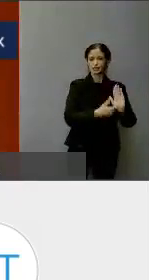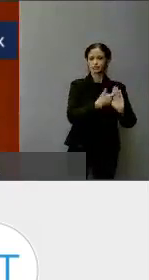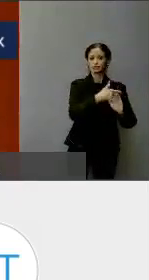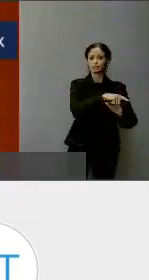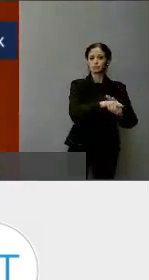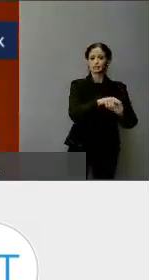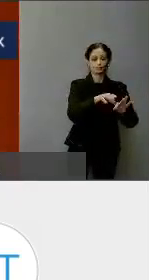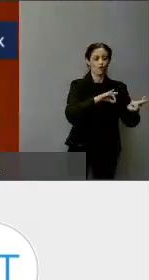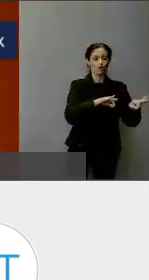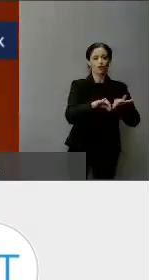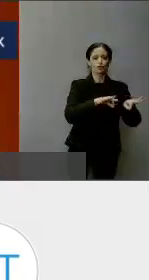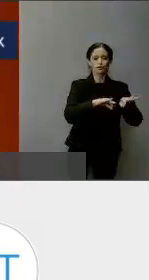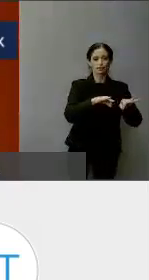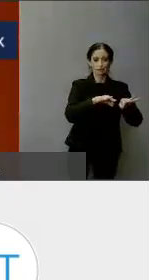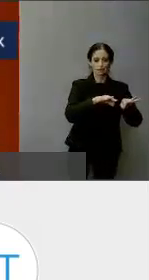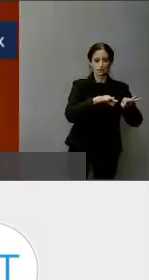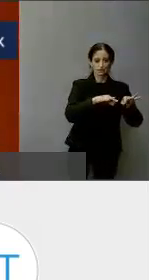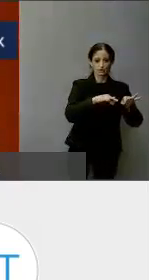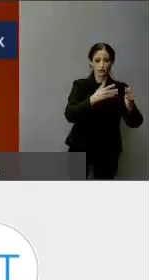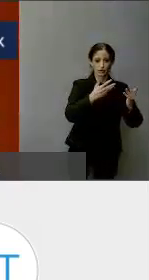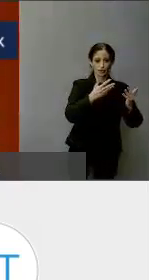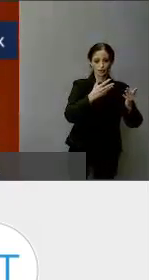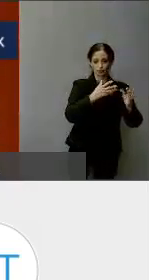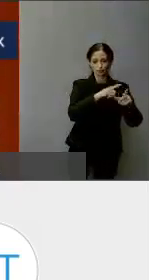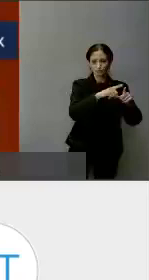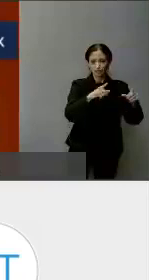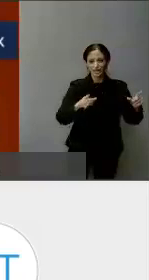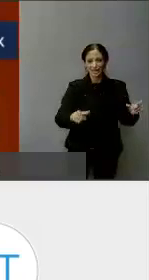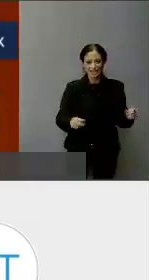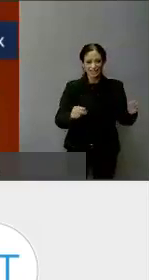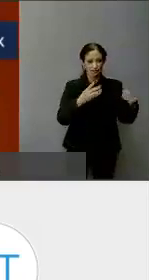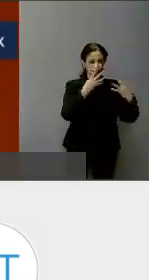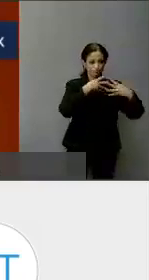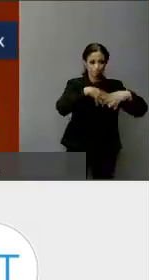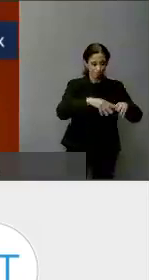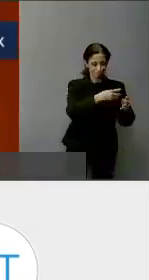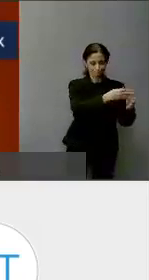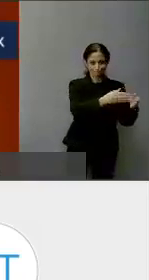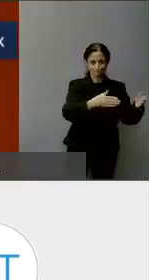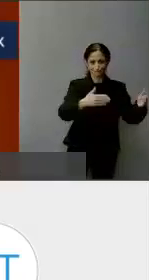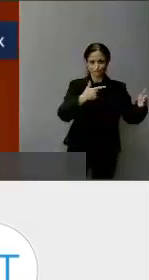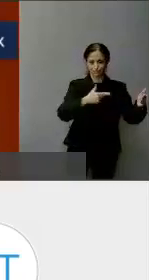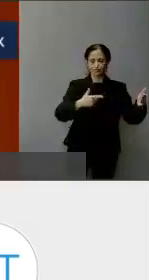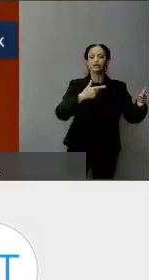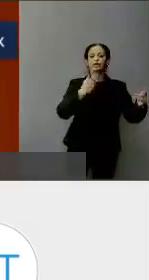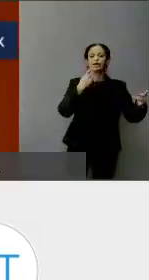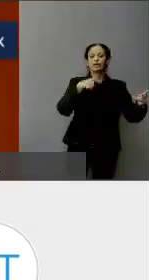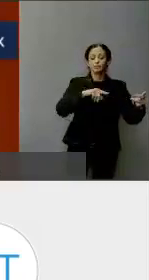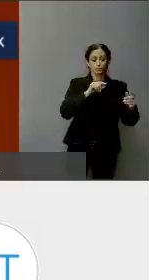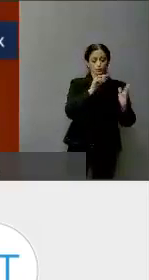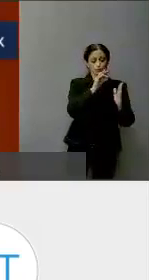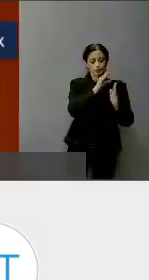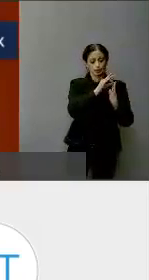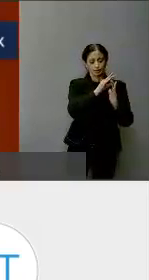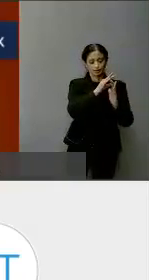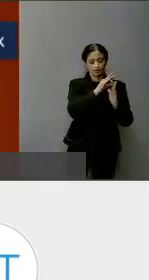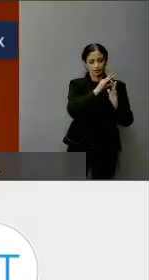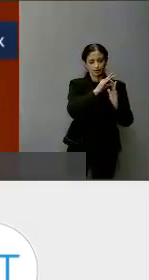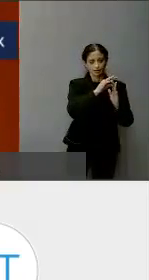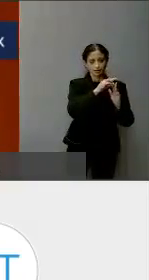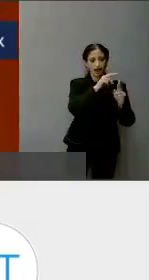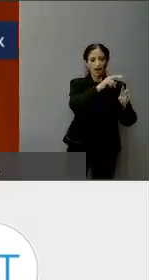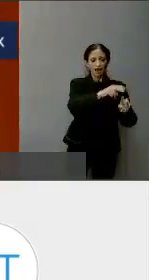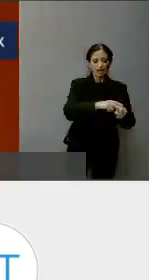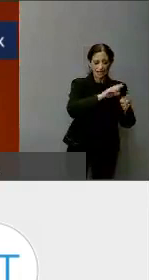paesistico della regione ligure con il carico insediativo del puc quindi abbiamo attivo cambiamento delle destinazioni d'uso da agricola